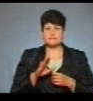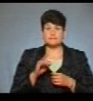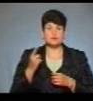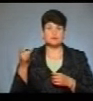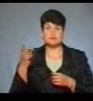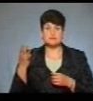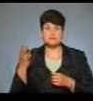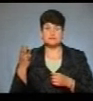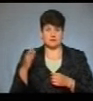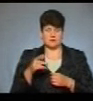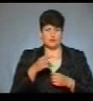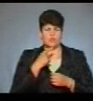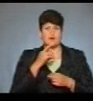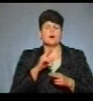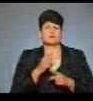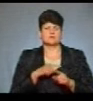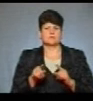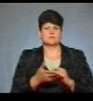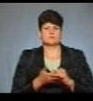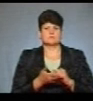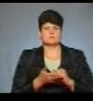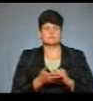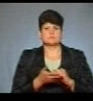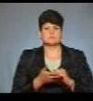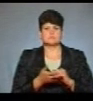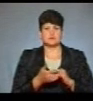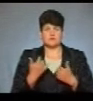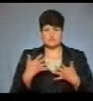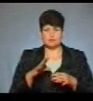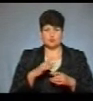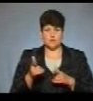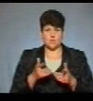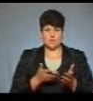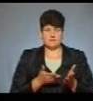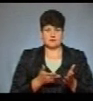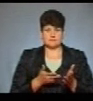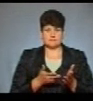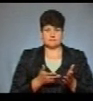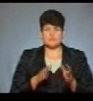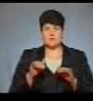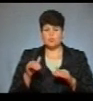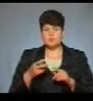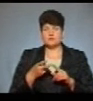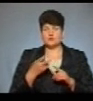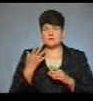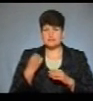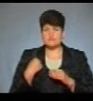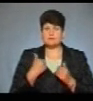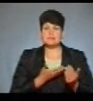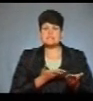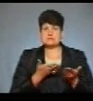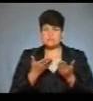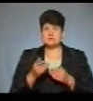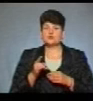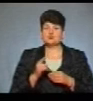Я кажу, а як ви так швидко? От вона була вже готова. Але потім на другий день вона мене запросила.